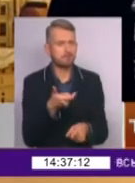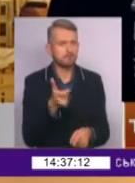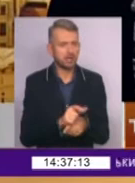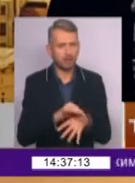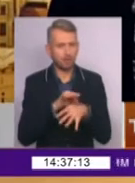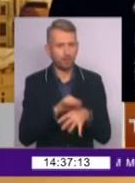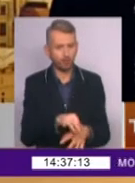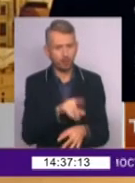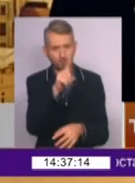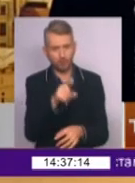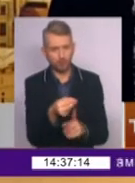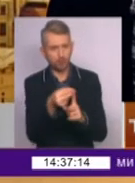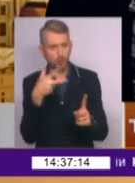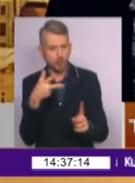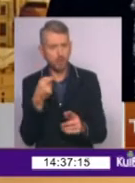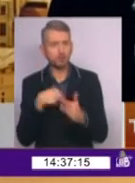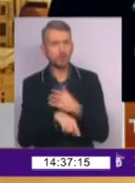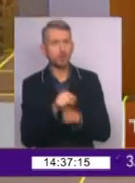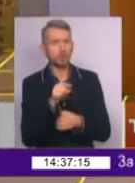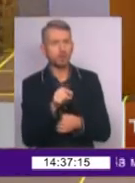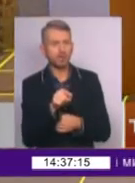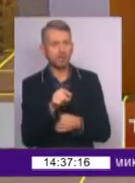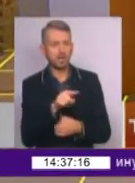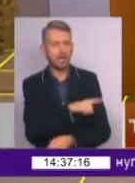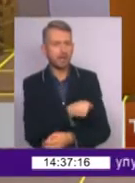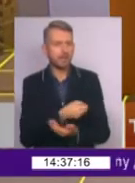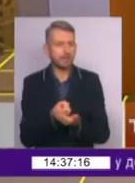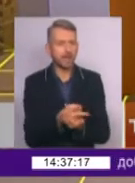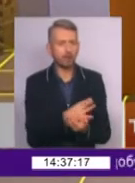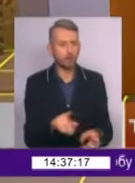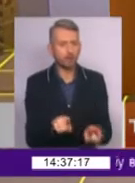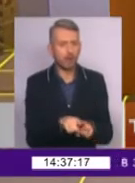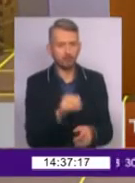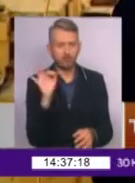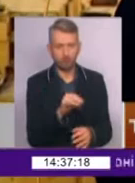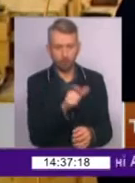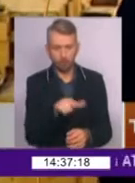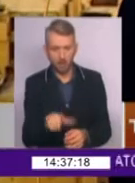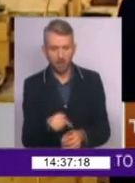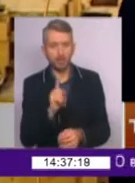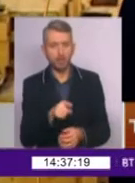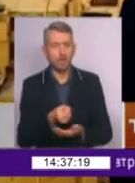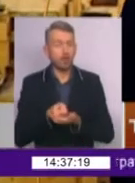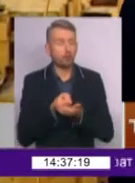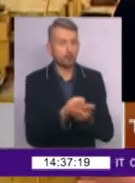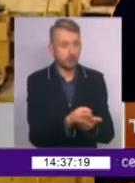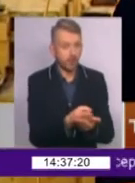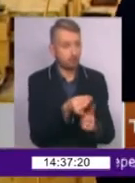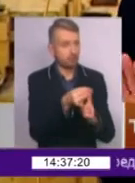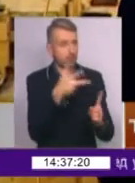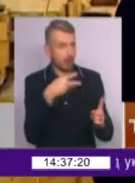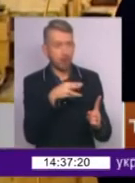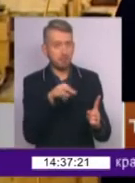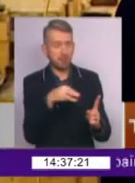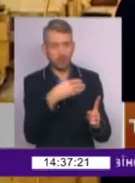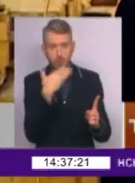проводять люмбальних пункцій, оскільки вони не госпіталізують так часто людей. Тому що вони Госпіталізували, провели пункцію, менінгіту